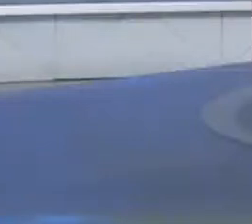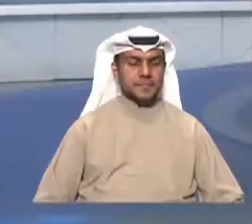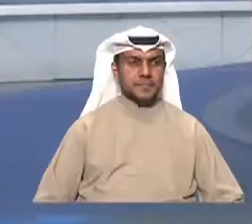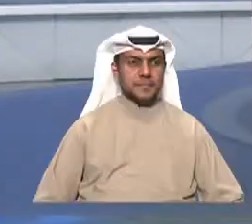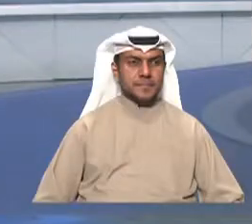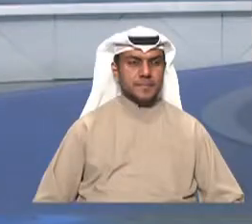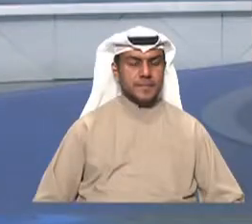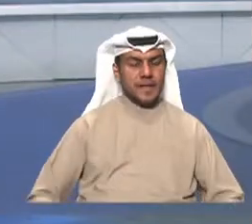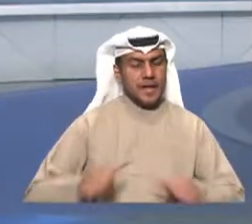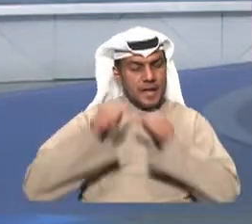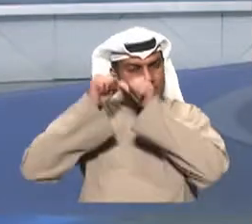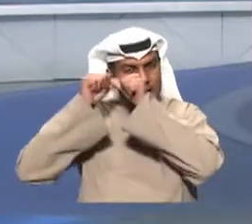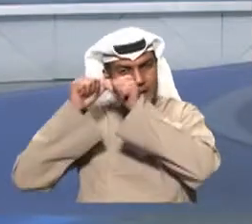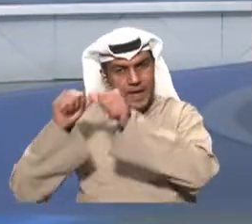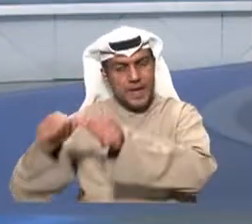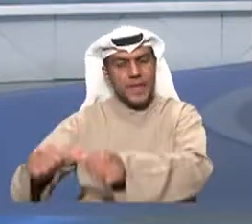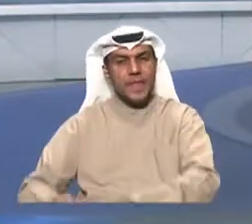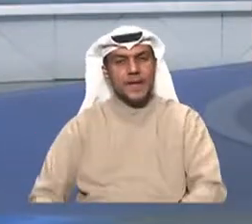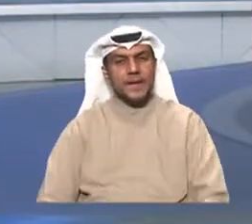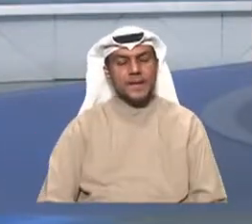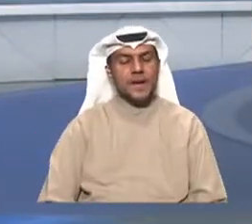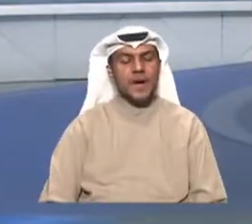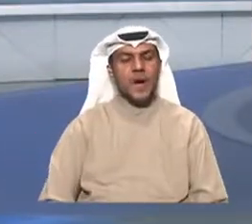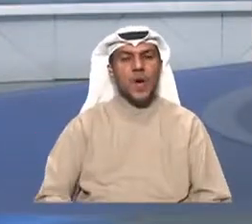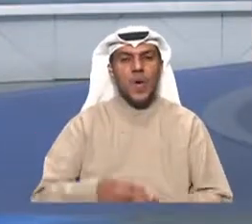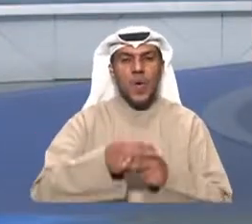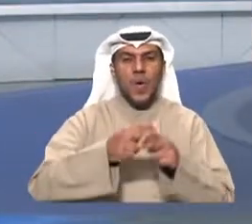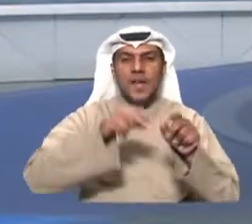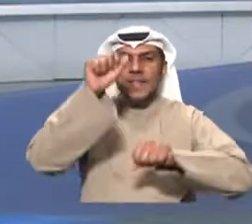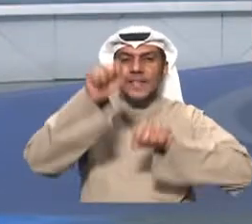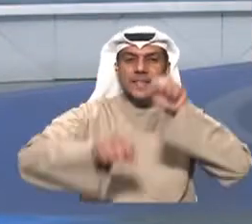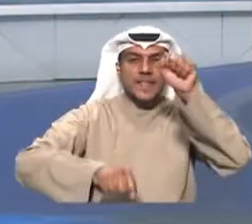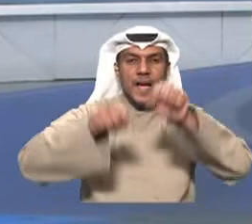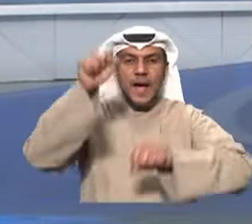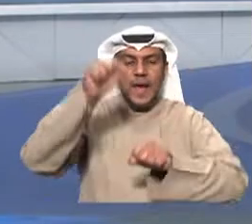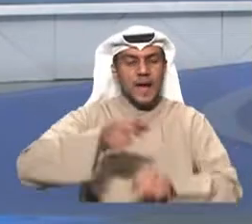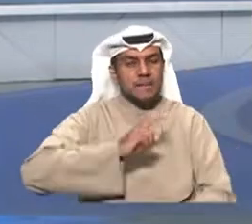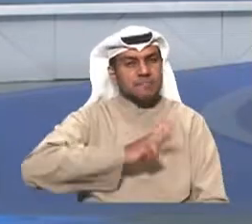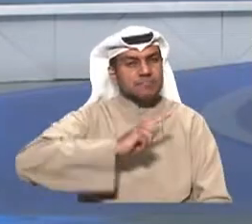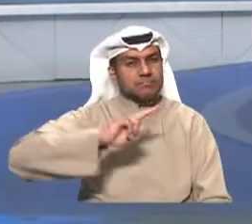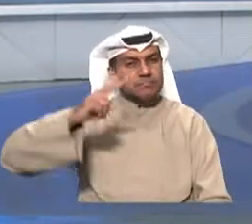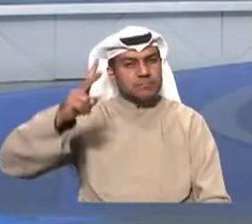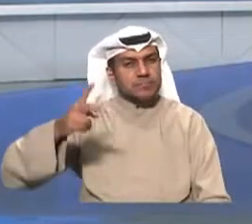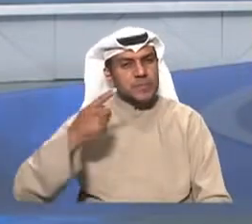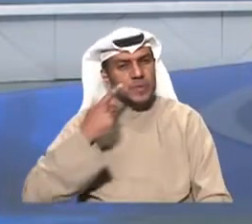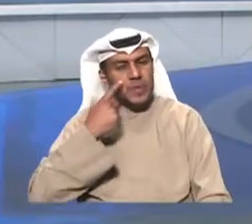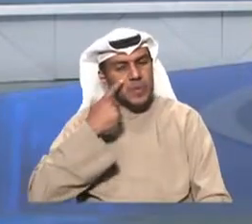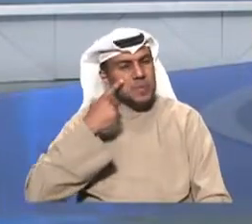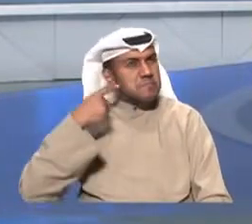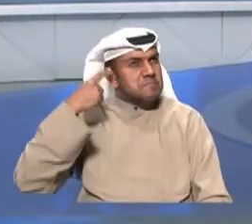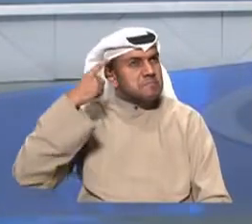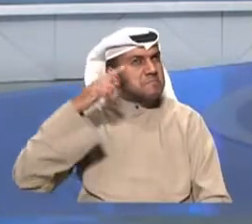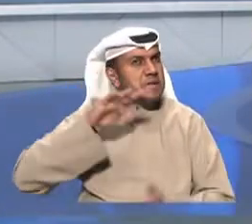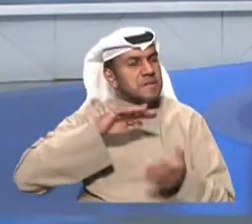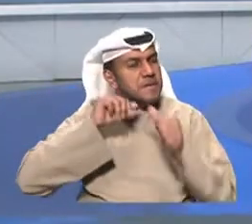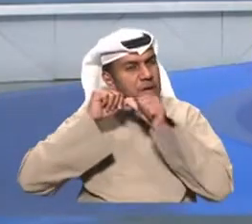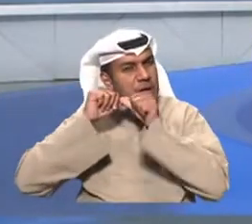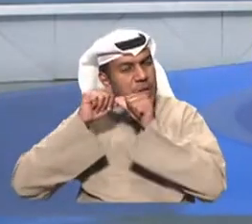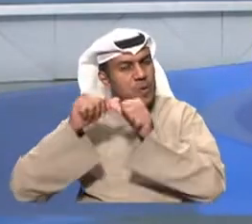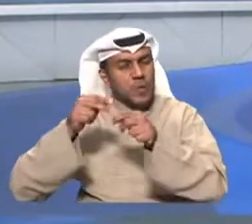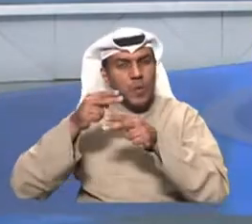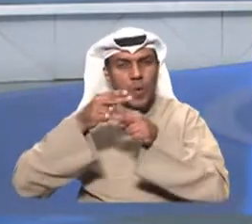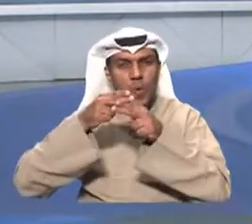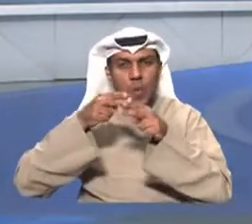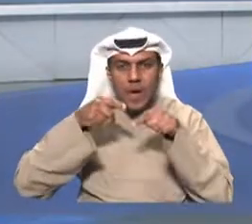ذكرى الاستقلال فيها من المحطات التاريخية ما يبرز معالم مسيرة بناء الدولة الحديثة